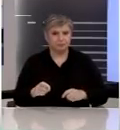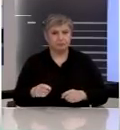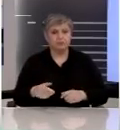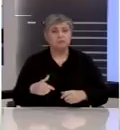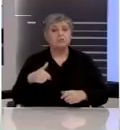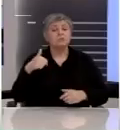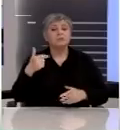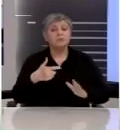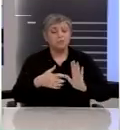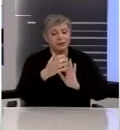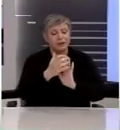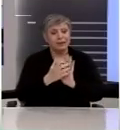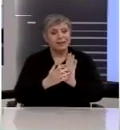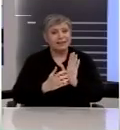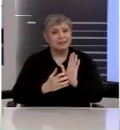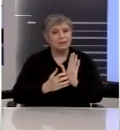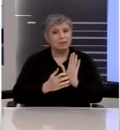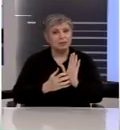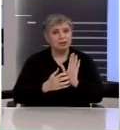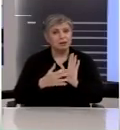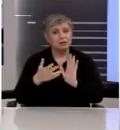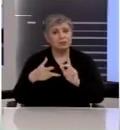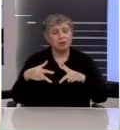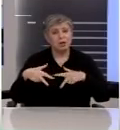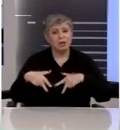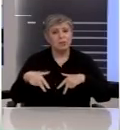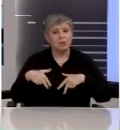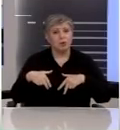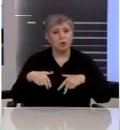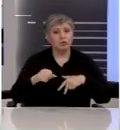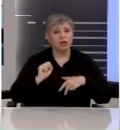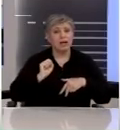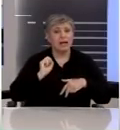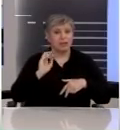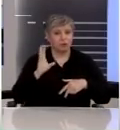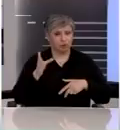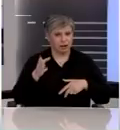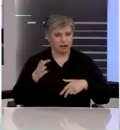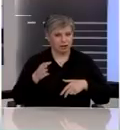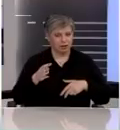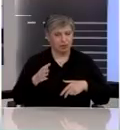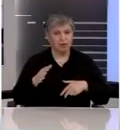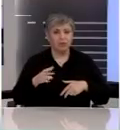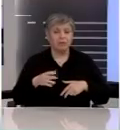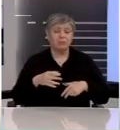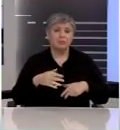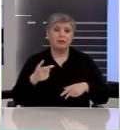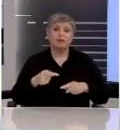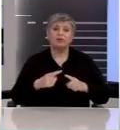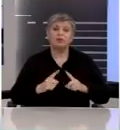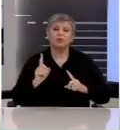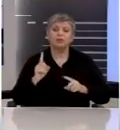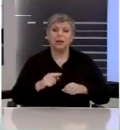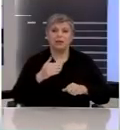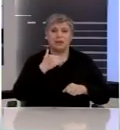η αλληλογραφία του Υπουργού Εξωτερικών, ο οποίος δυστυχώς δεν μπορεί να παραβρίσκεται στη σημερινή συνεδρίαση επειδή